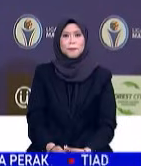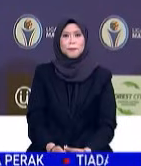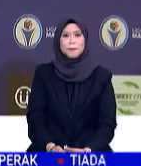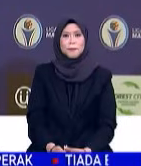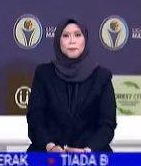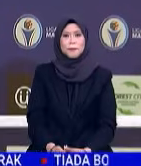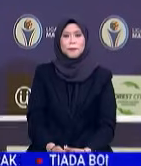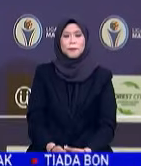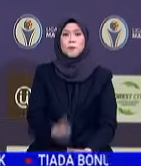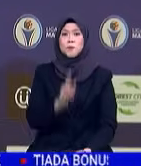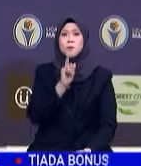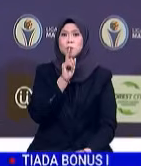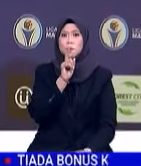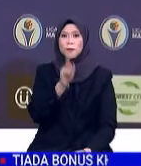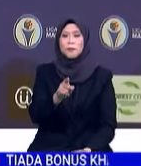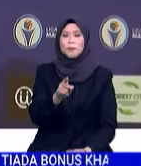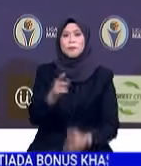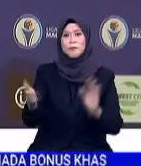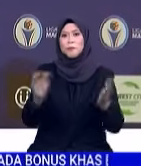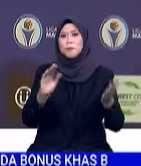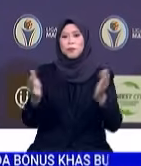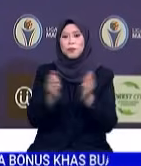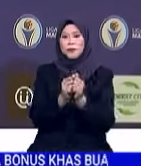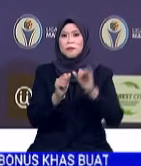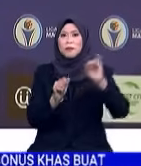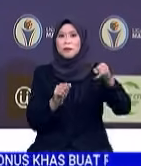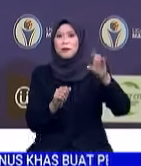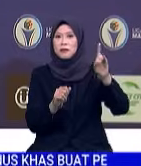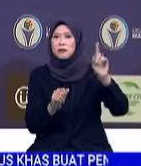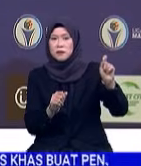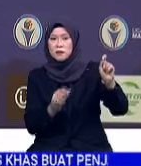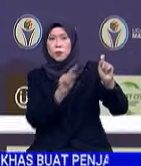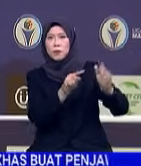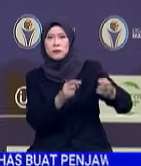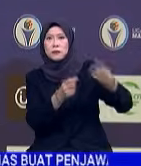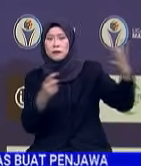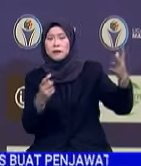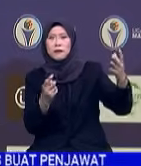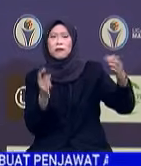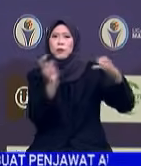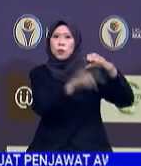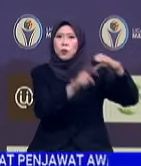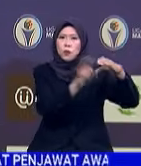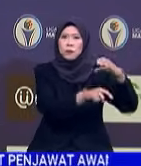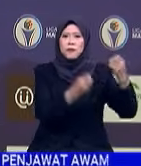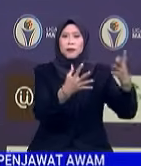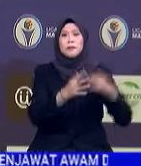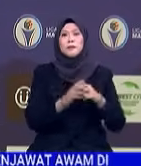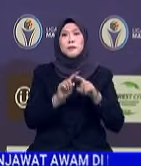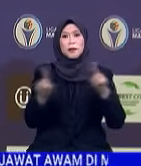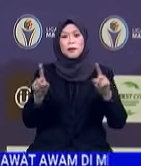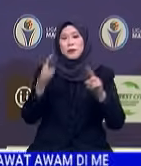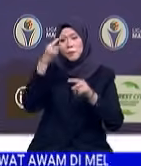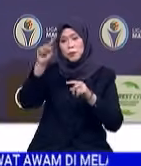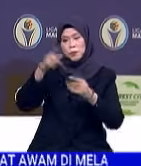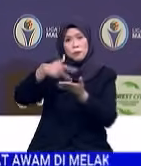Walaupun chance Dewi Siva tu, tapi berbanding dengan JDT, JDT lagi banyaklah. Open go cuma cakaplah kadang bola ni bagi